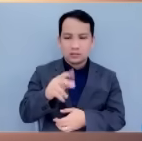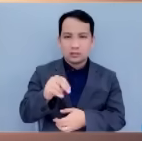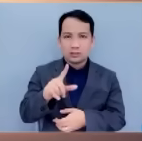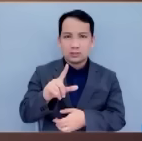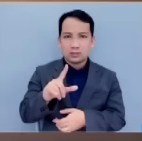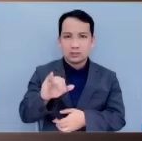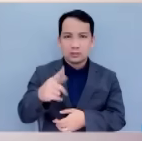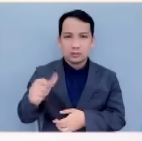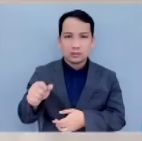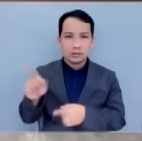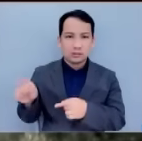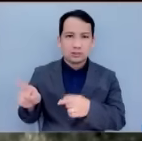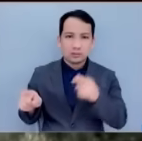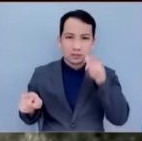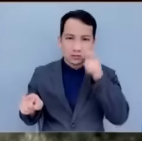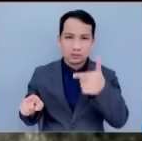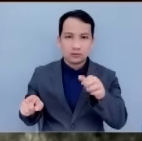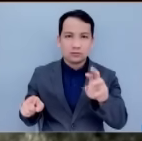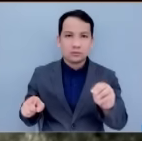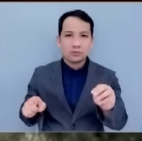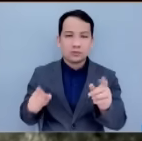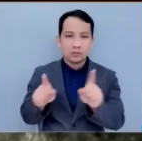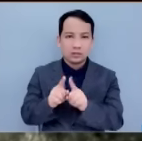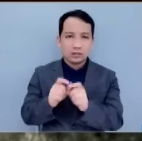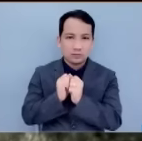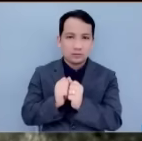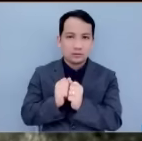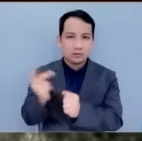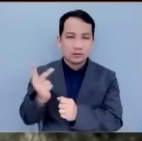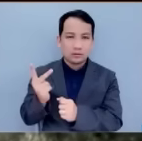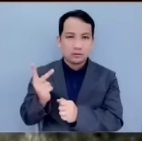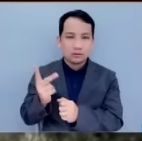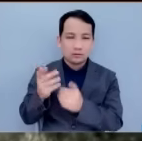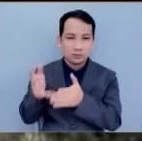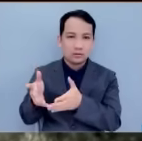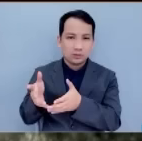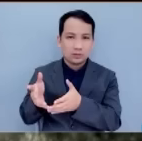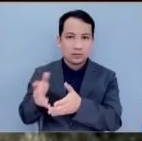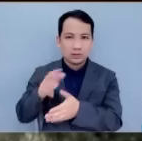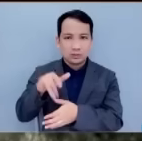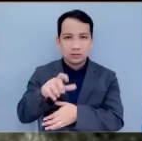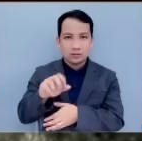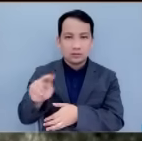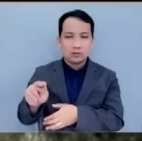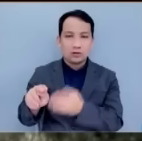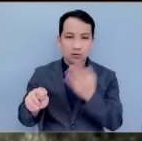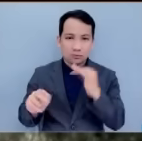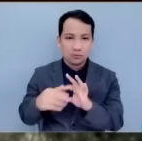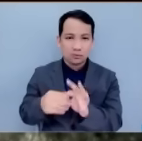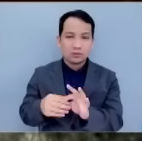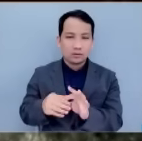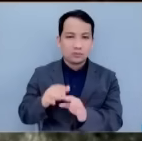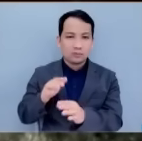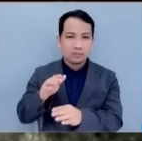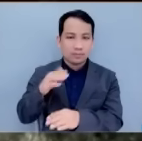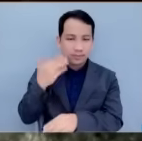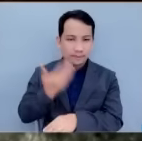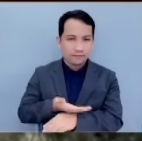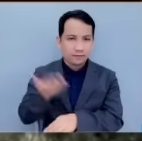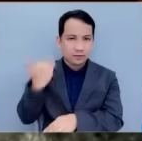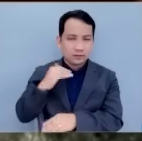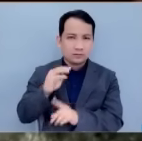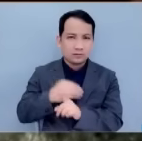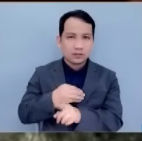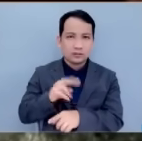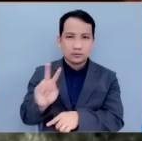Gwen Garimond. Silang dalawa ang ilan sa maiiwang legacy ni Jacqueline matapos pumanaw ang aktres noong March 2. Sila